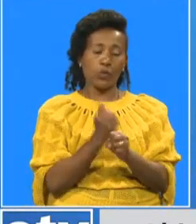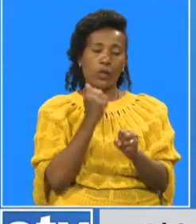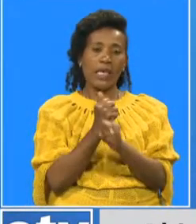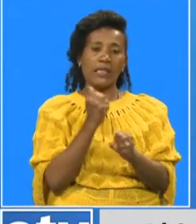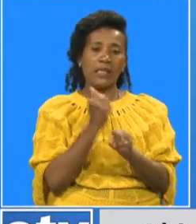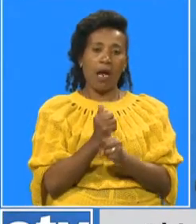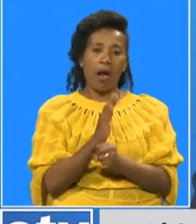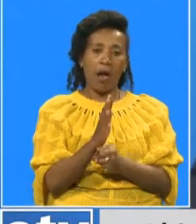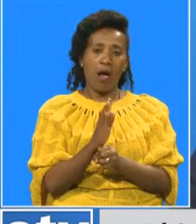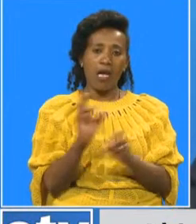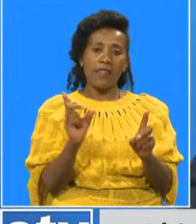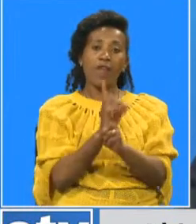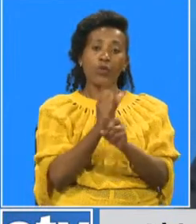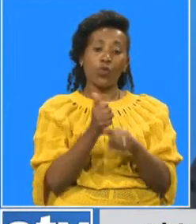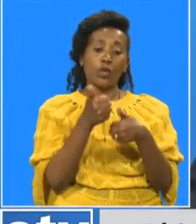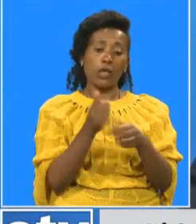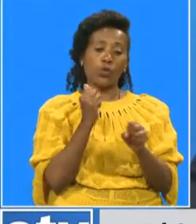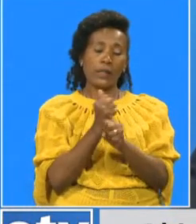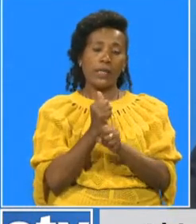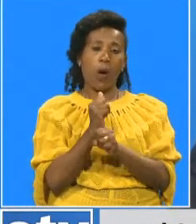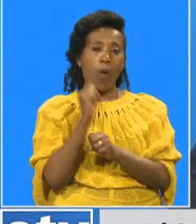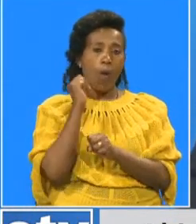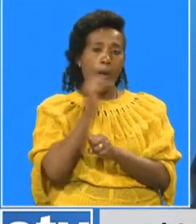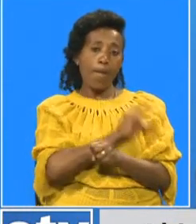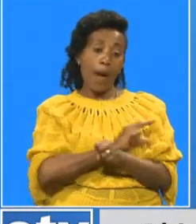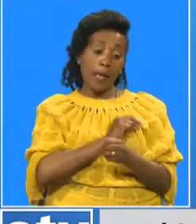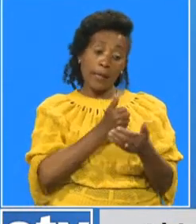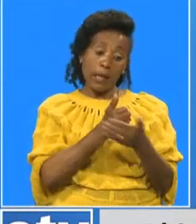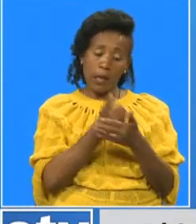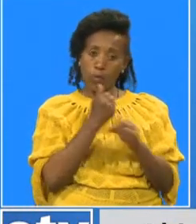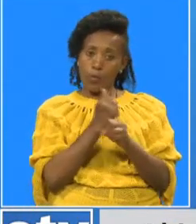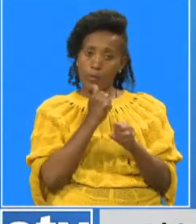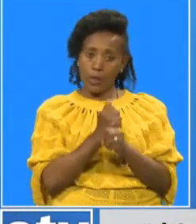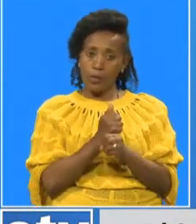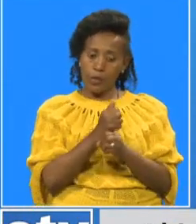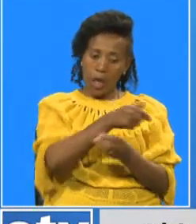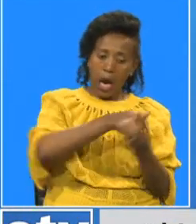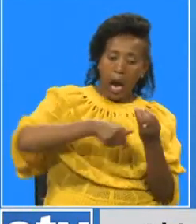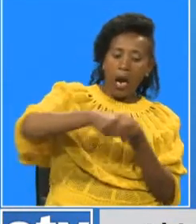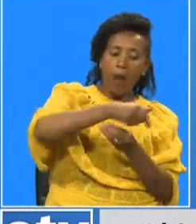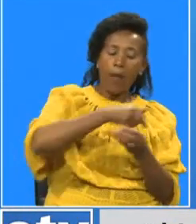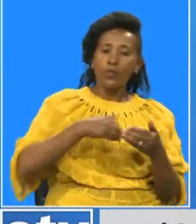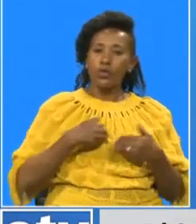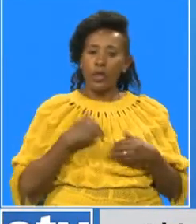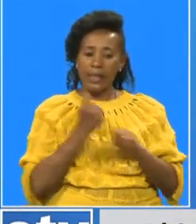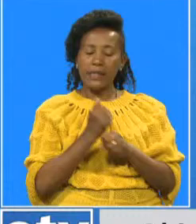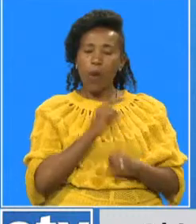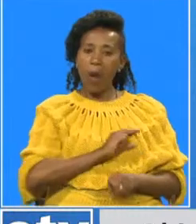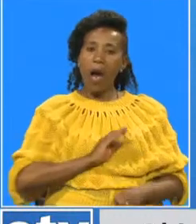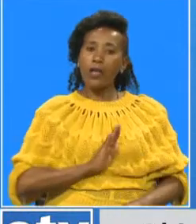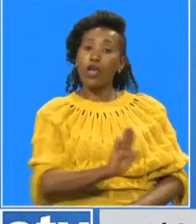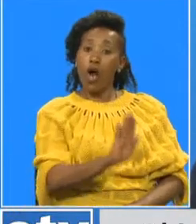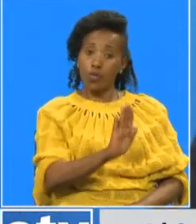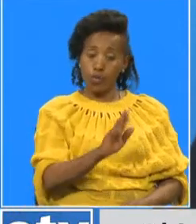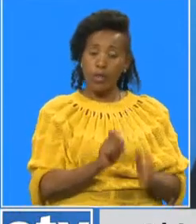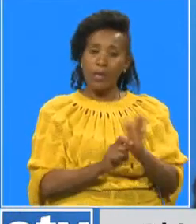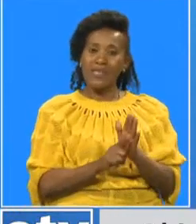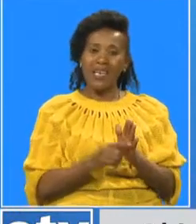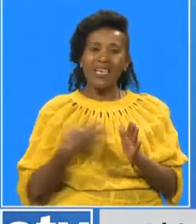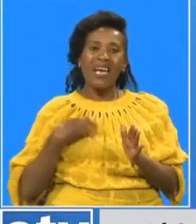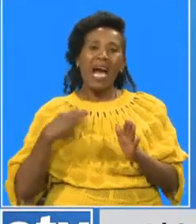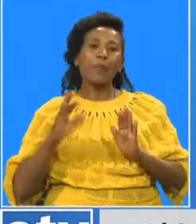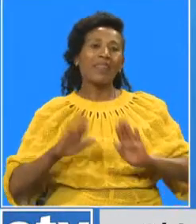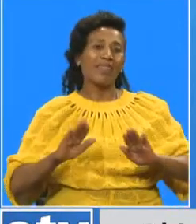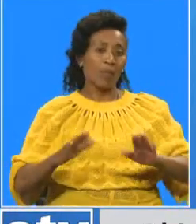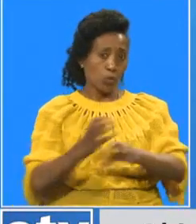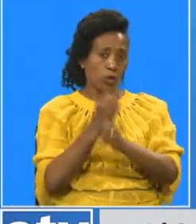የስራ ኔቸሩ ራሱ የስራው ባህሪ ተቀራርበው የሚሰሩባቸው አካባቢዎች አሉ። የስራው ባህሪ ለምሳሌ ጋርመንት መውሰድ